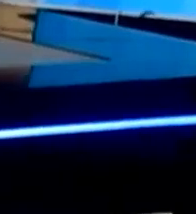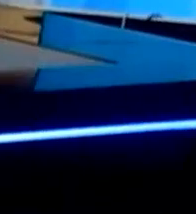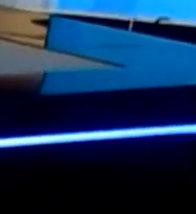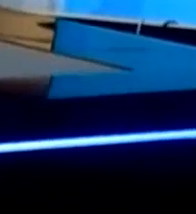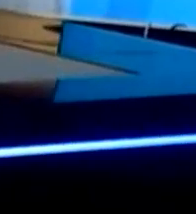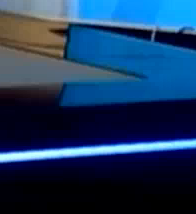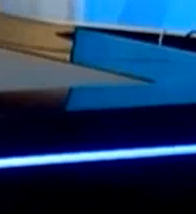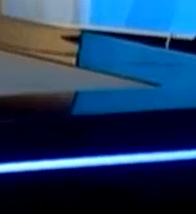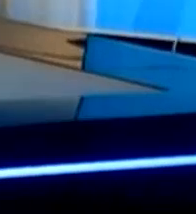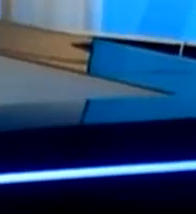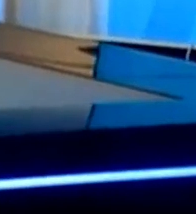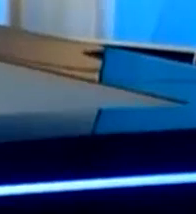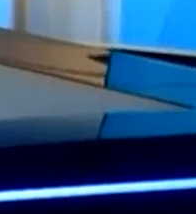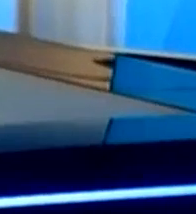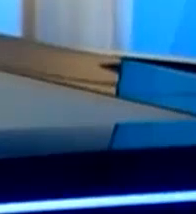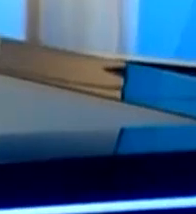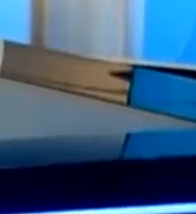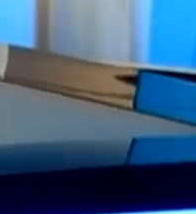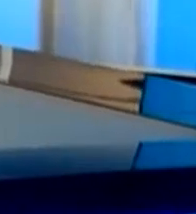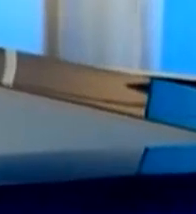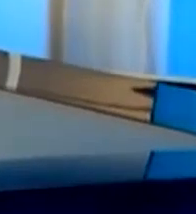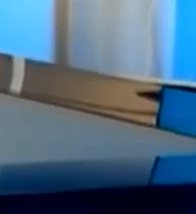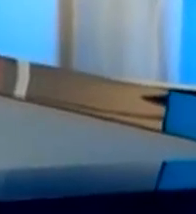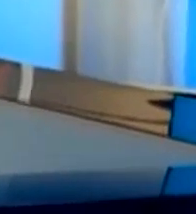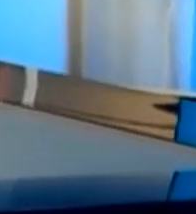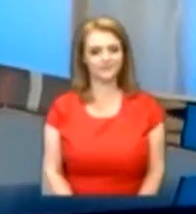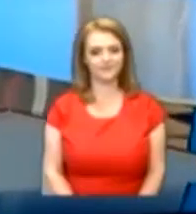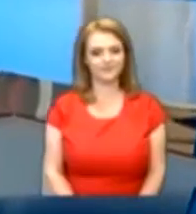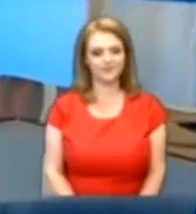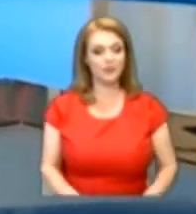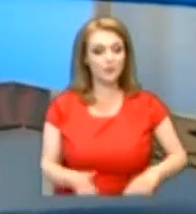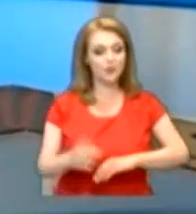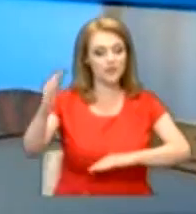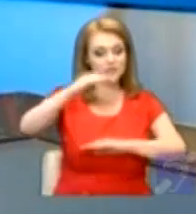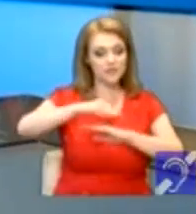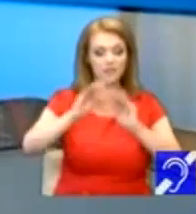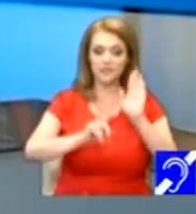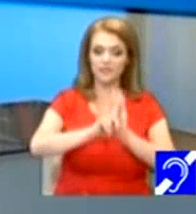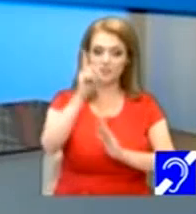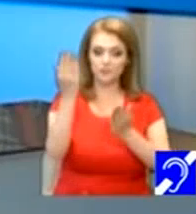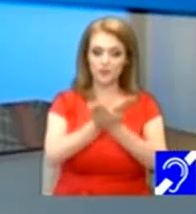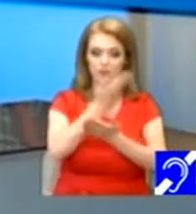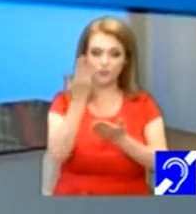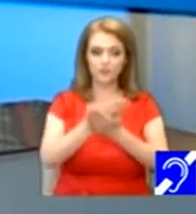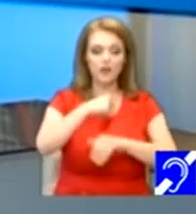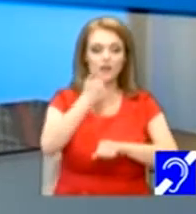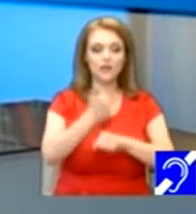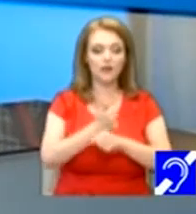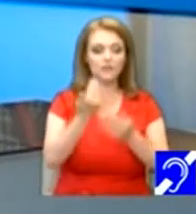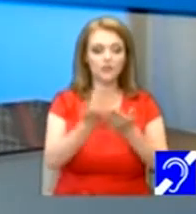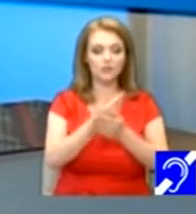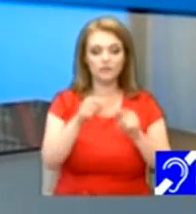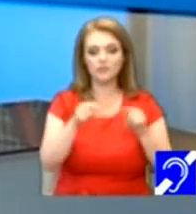Telejurnalul este prezentat de Vadim Cheptănaru. Bună seara și bine v-am regăsit la Telejurnal. Iată principalele subiecte ale